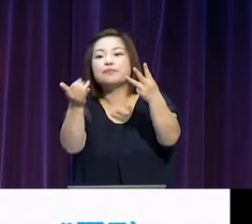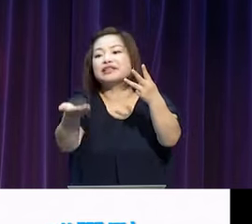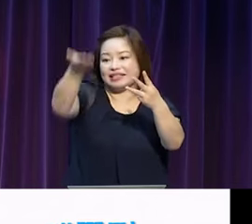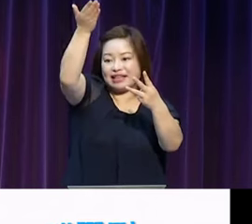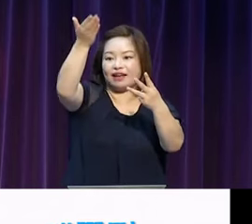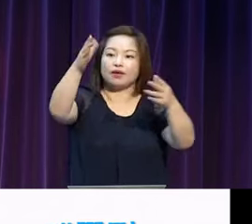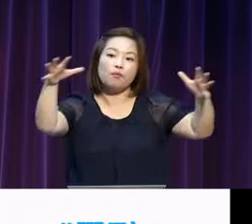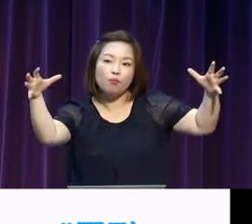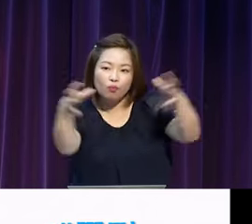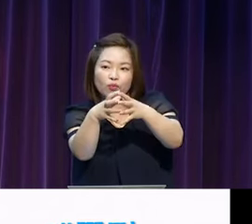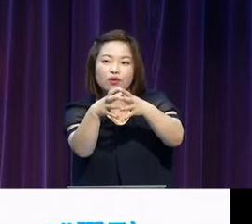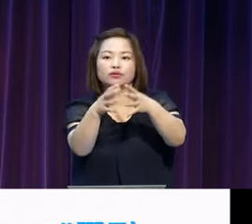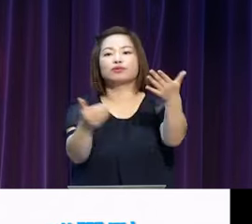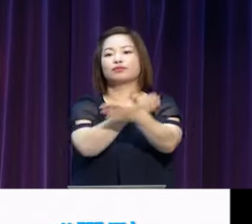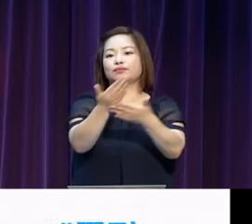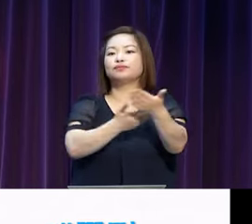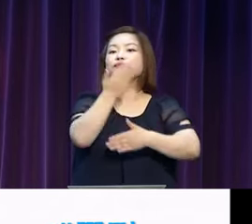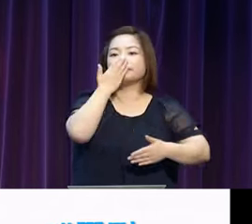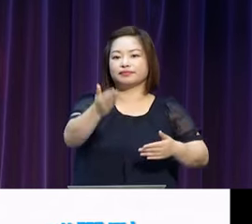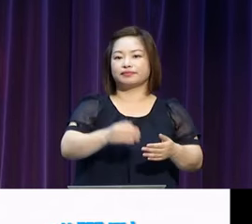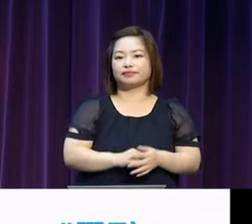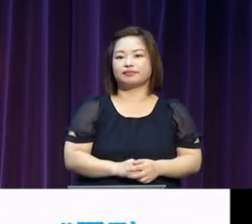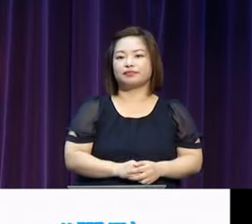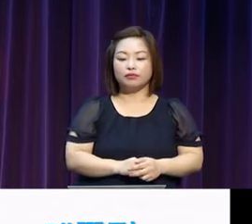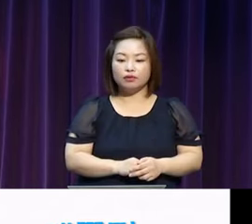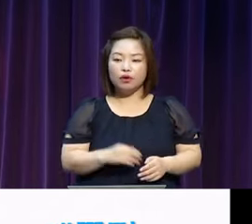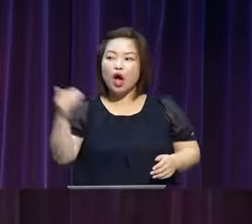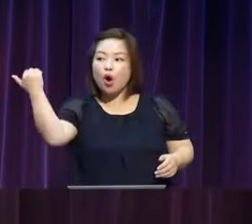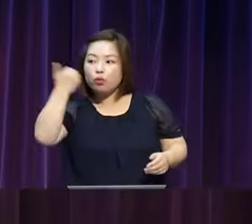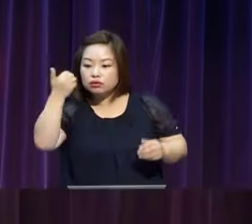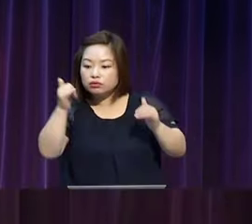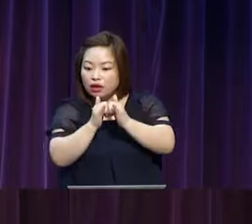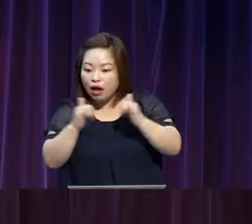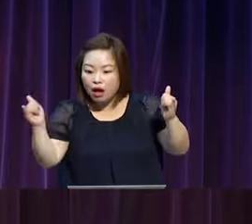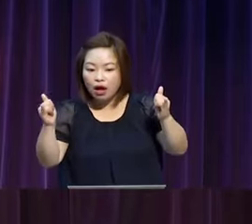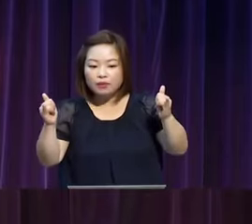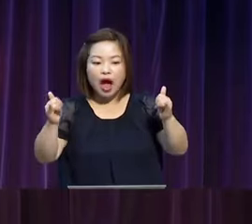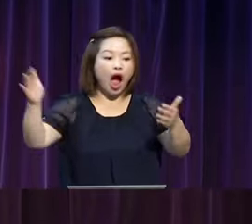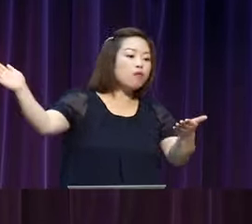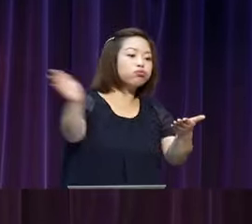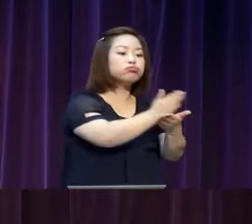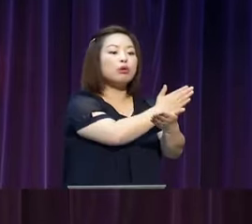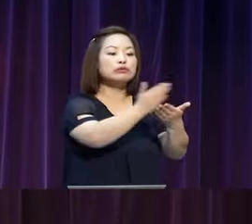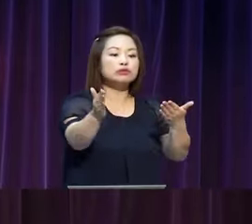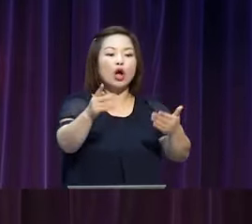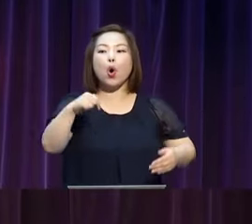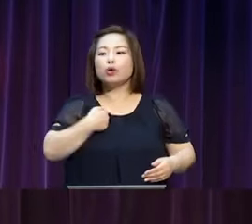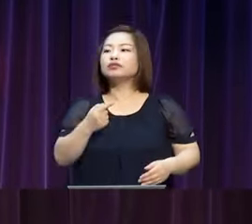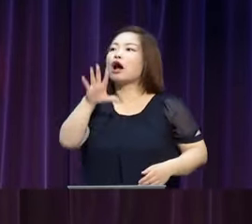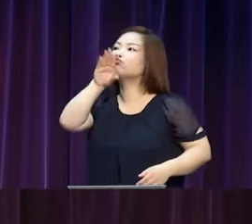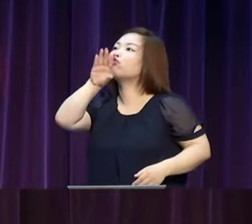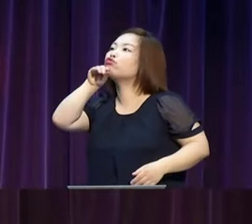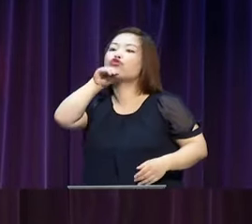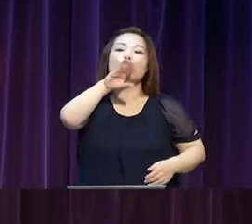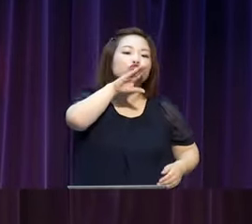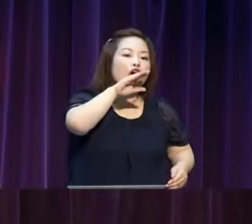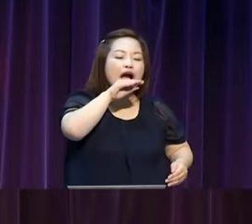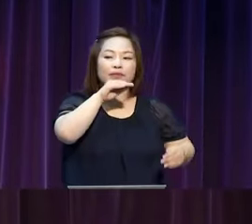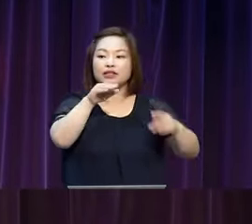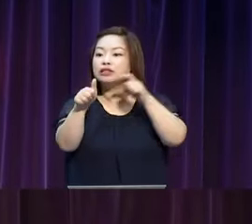모여서 할 수 있는 거예요. 어떤 사람이 아무도 없는데 혼자 막 말을 하고 있어. 그